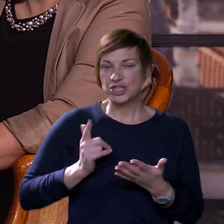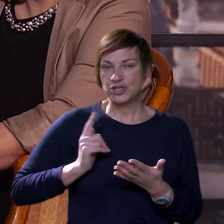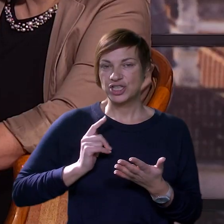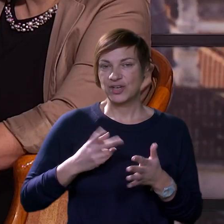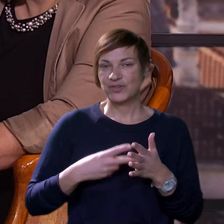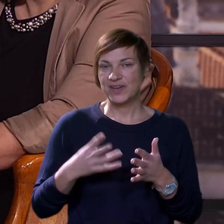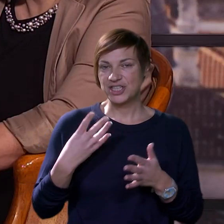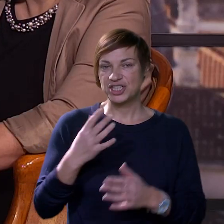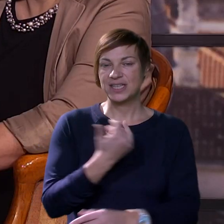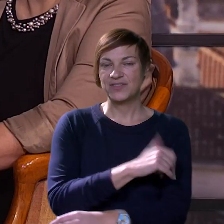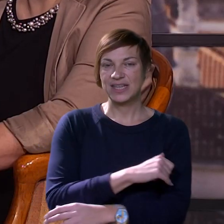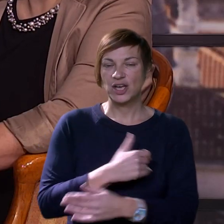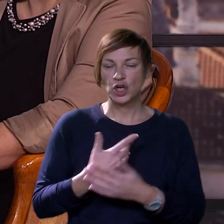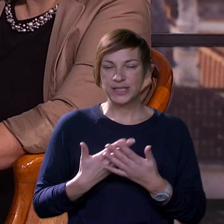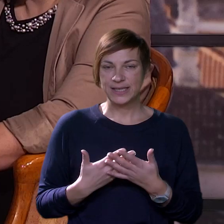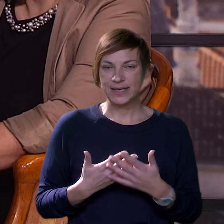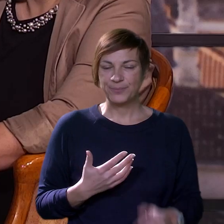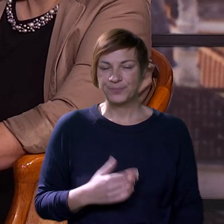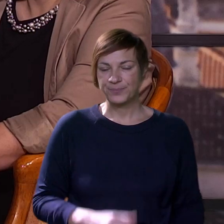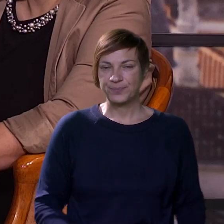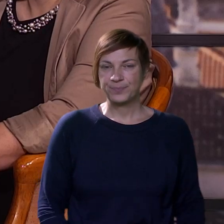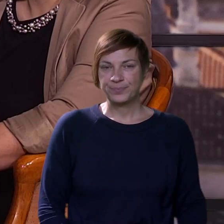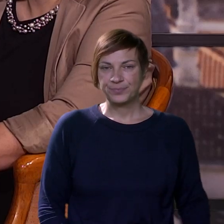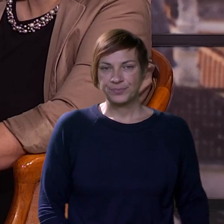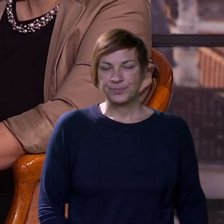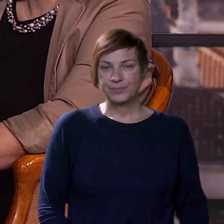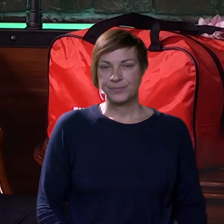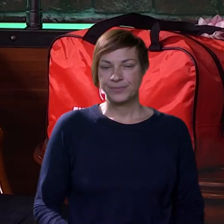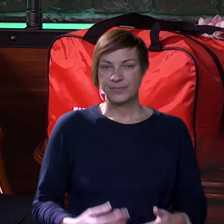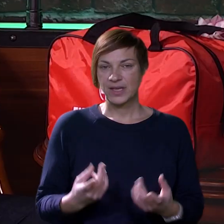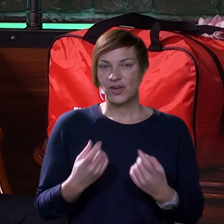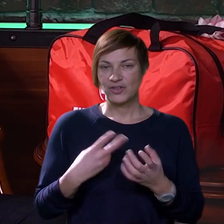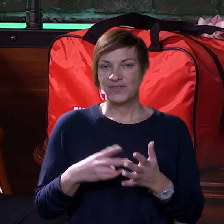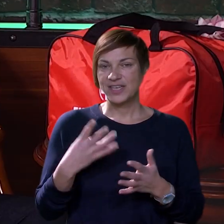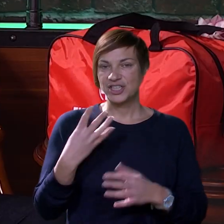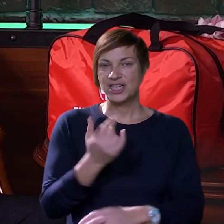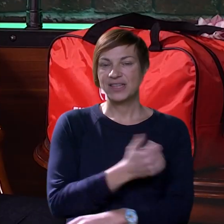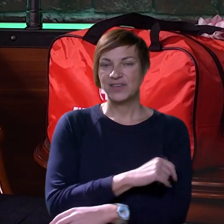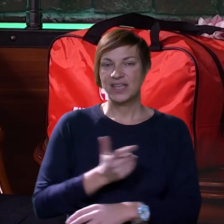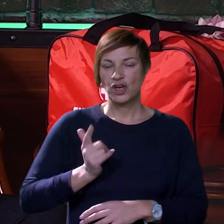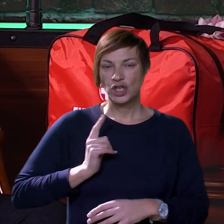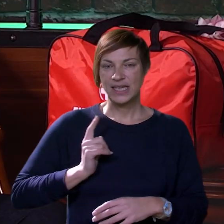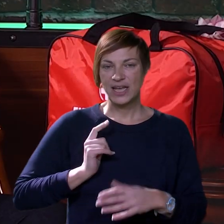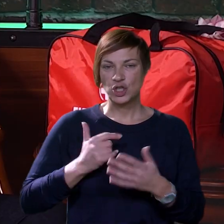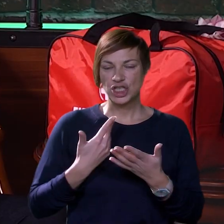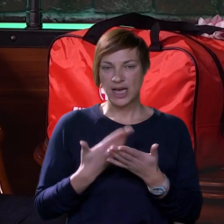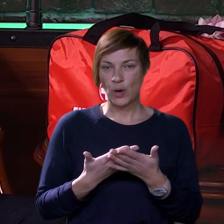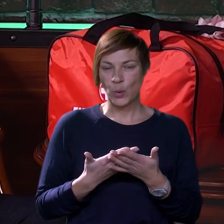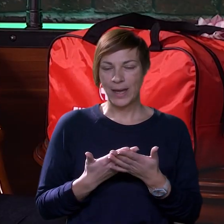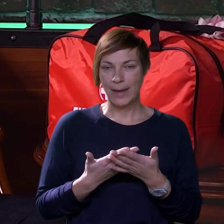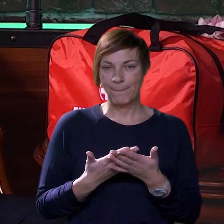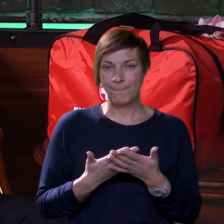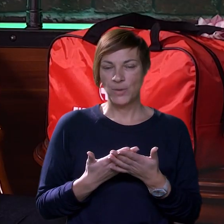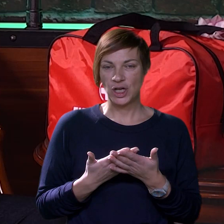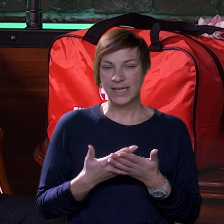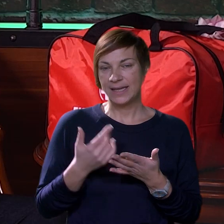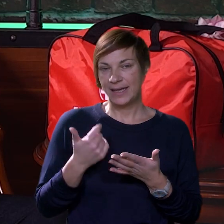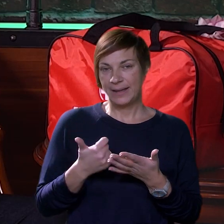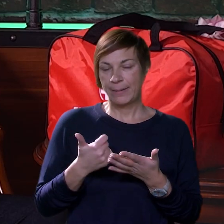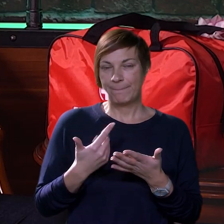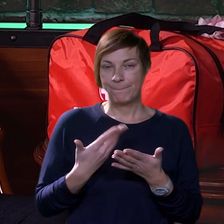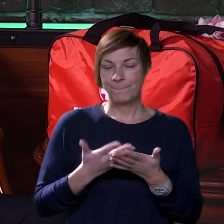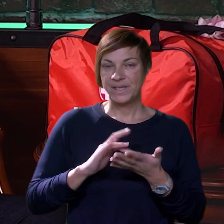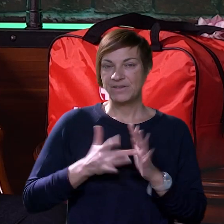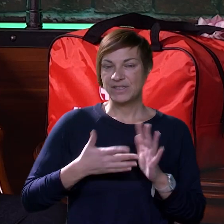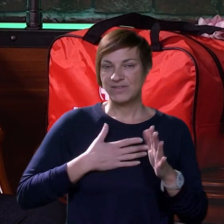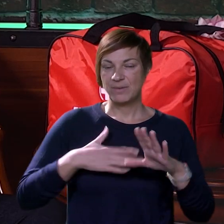Što očekujete od 2024. A od 2024. očekujemo, eto, prvo